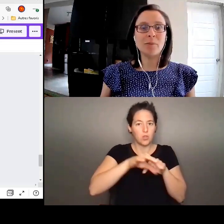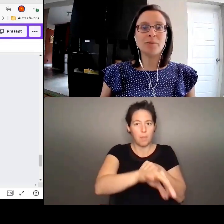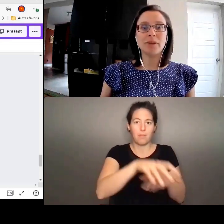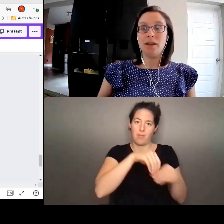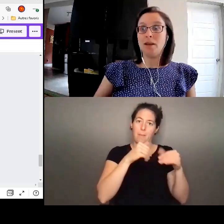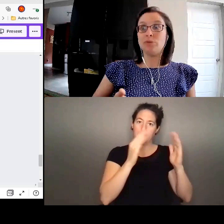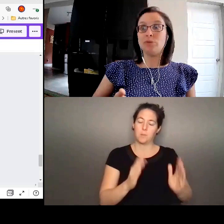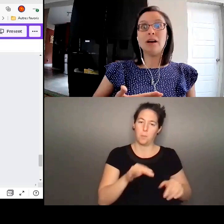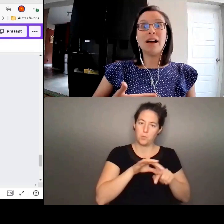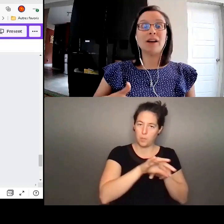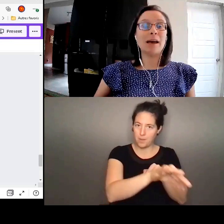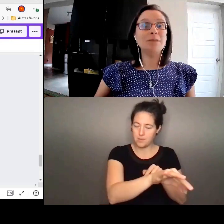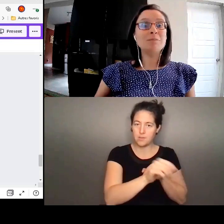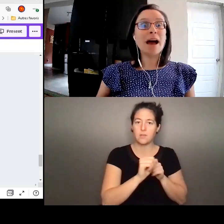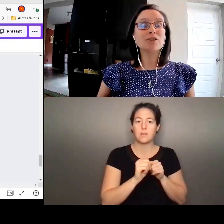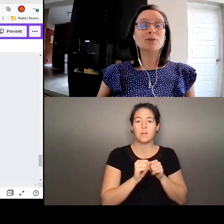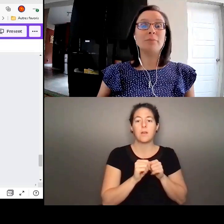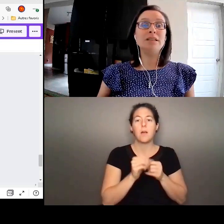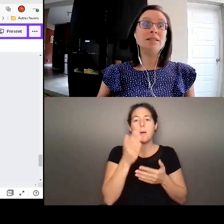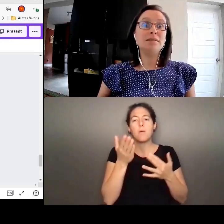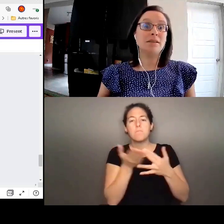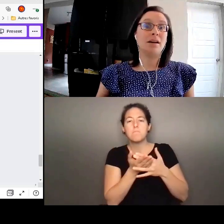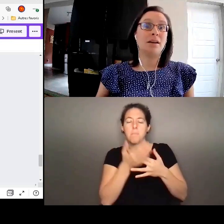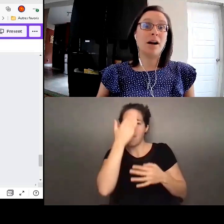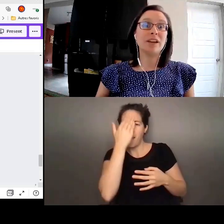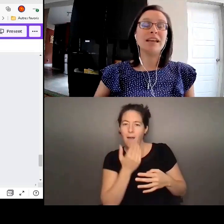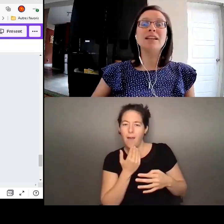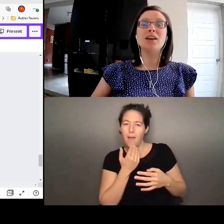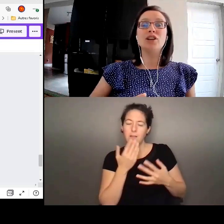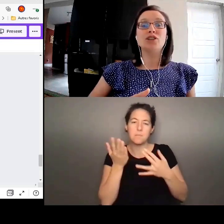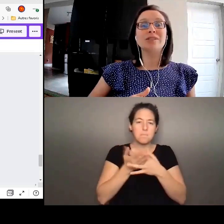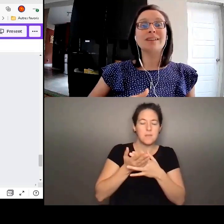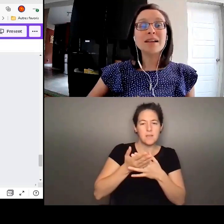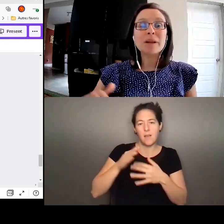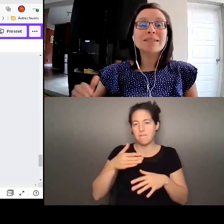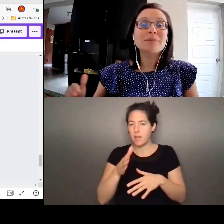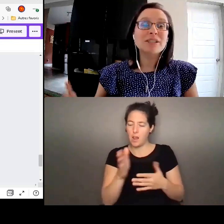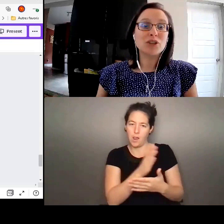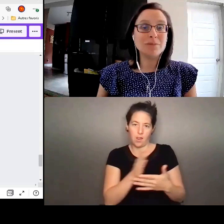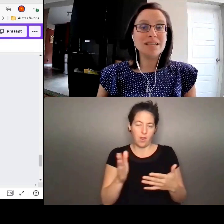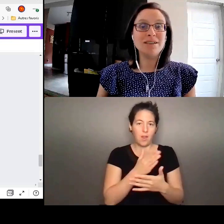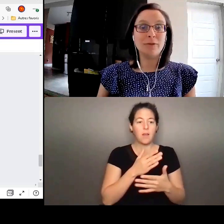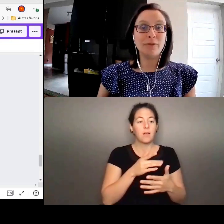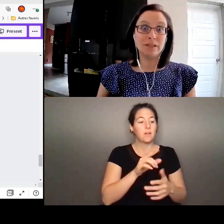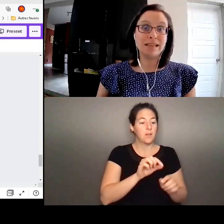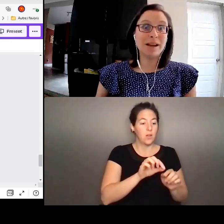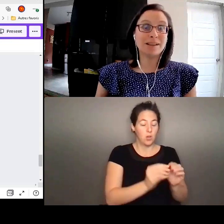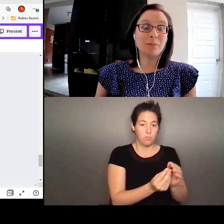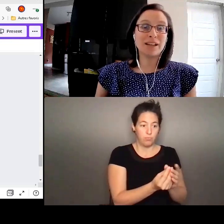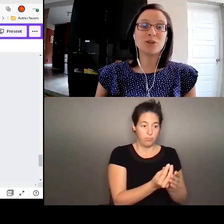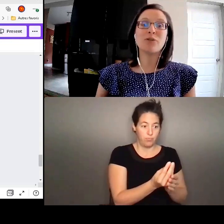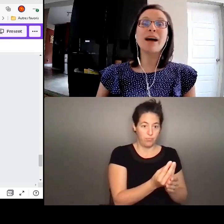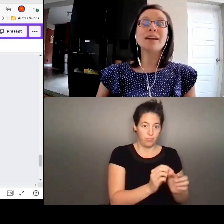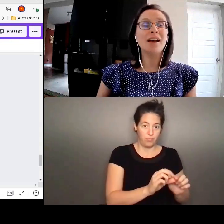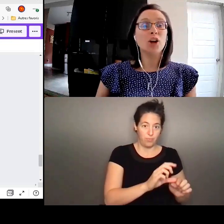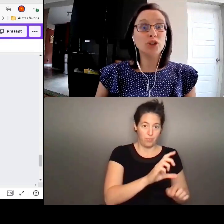maison. Puis là, vers la mi-mars ou la mi-avril, je transplante mes semis qui aiment la